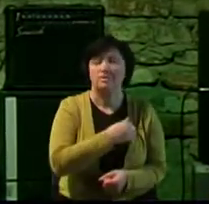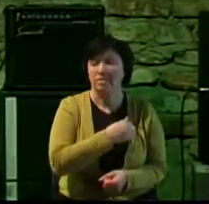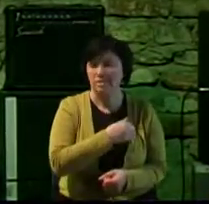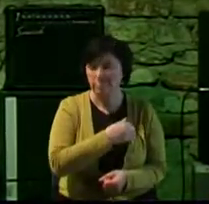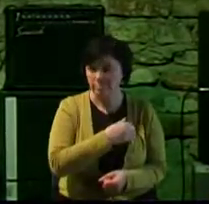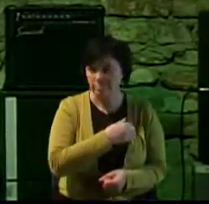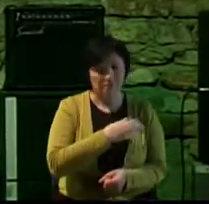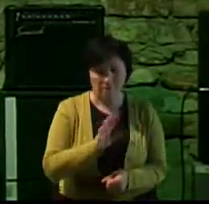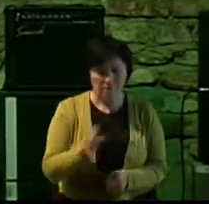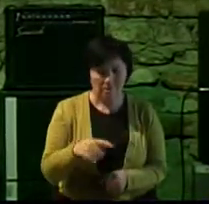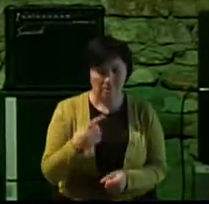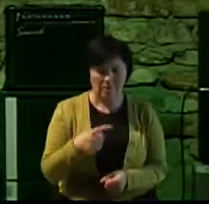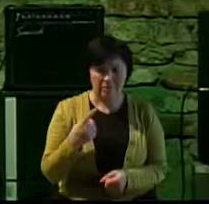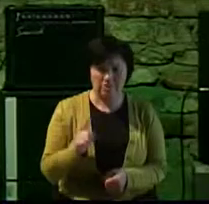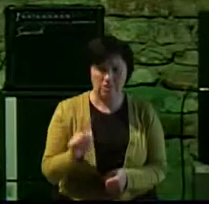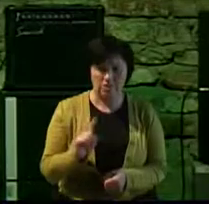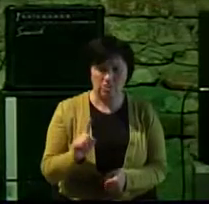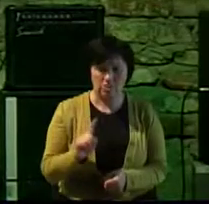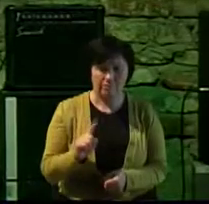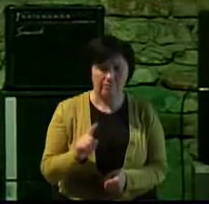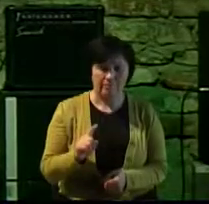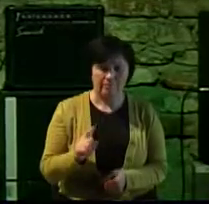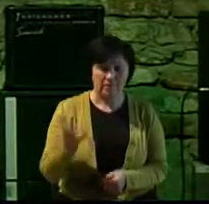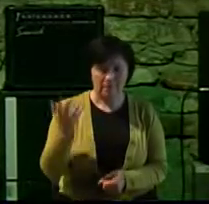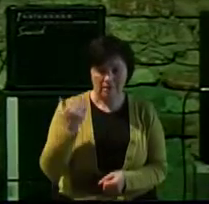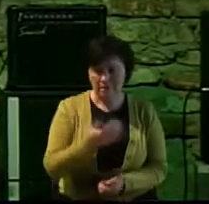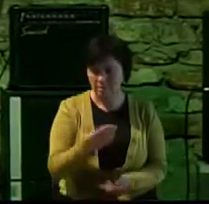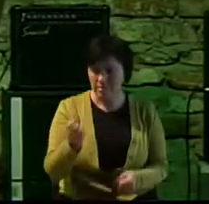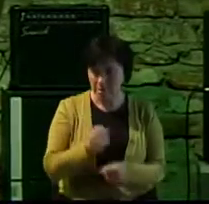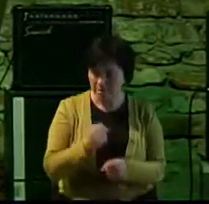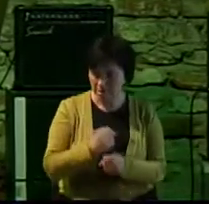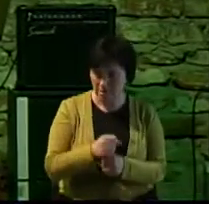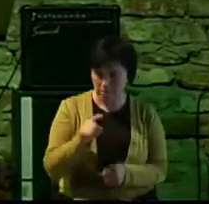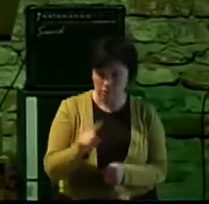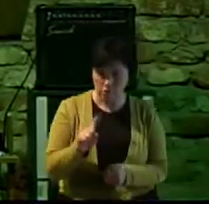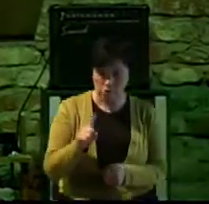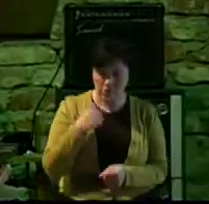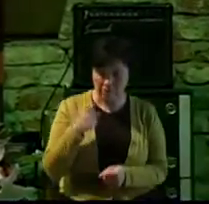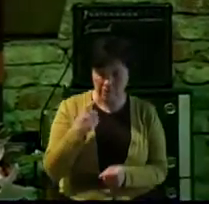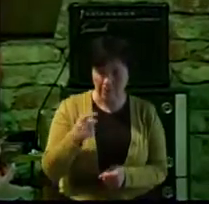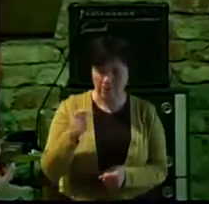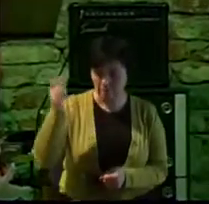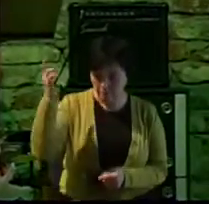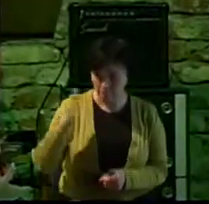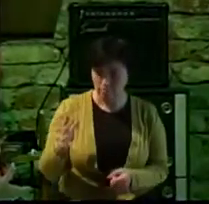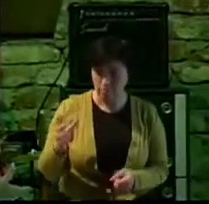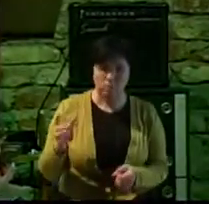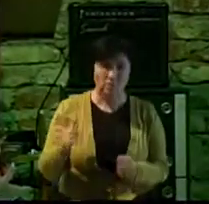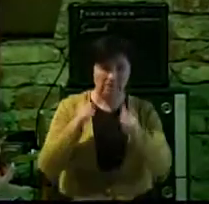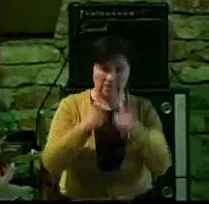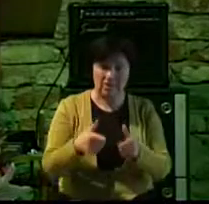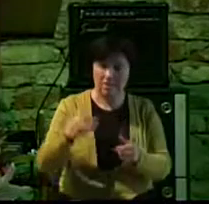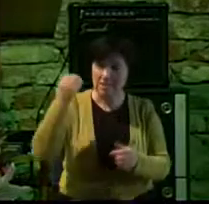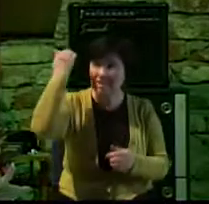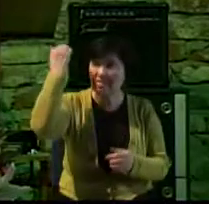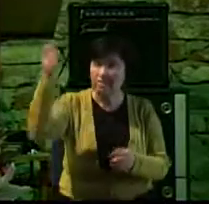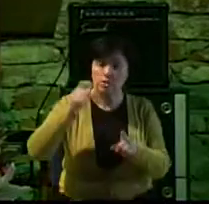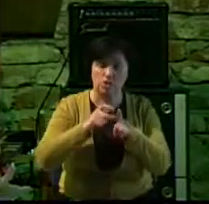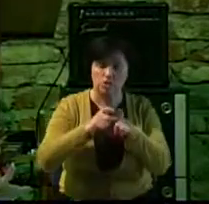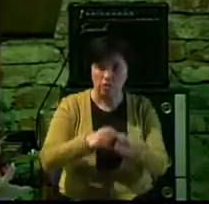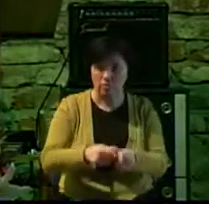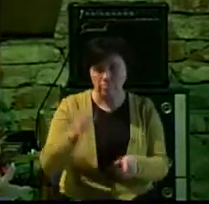или лихаимцем, или идолослужителем, или злоречивым, или пьяницей, или грабителем, с таковым даже не есть вместе. Ибо что мне